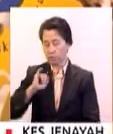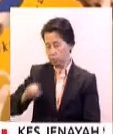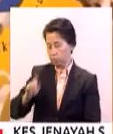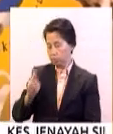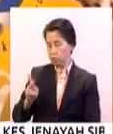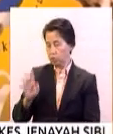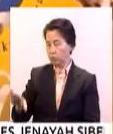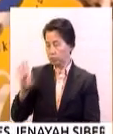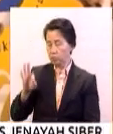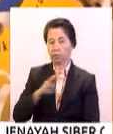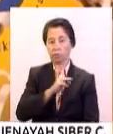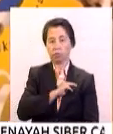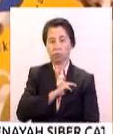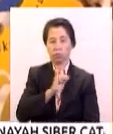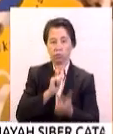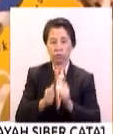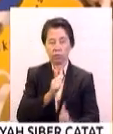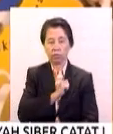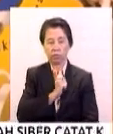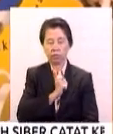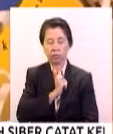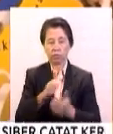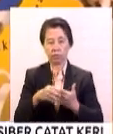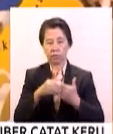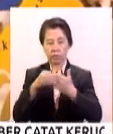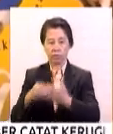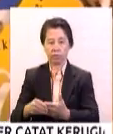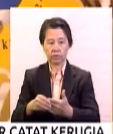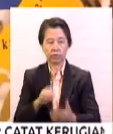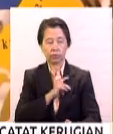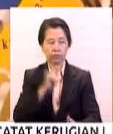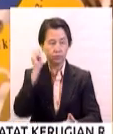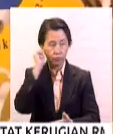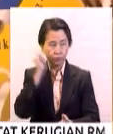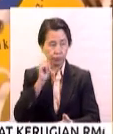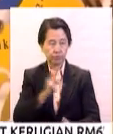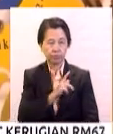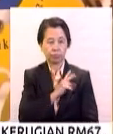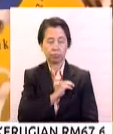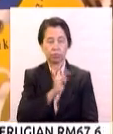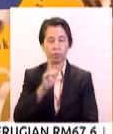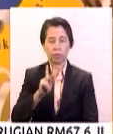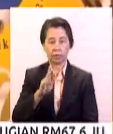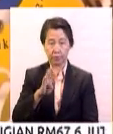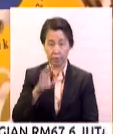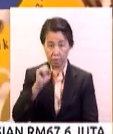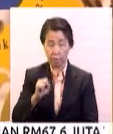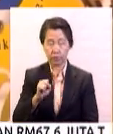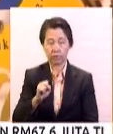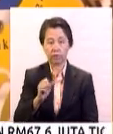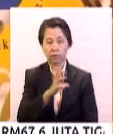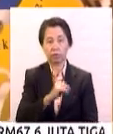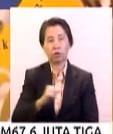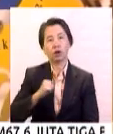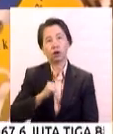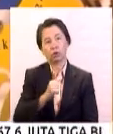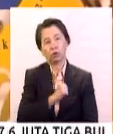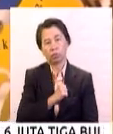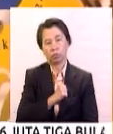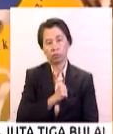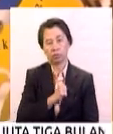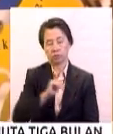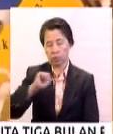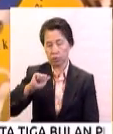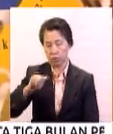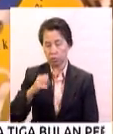Yang Berhormat Menteri Belia dan Sukan sendiri, yang diketuai oleh Ketua Setiausaha Kementerian Belia dan Sukan. Dan anggota ahli